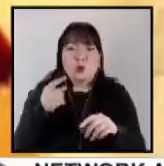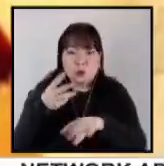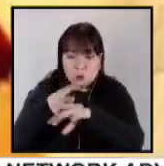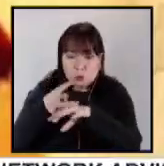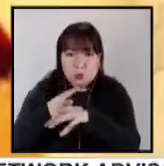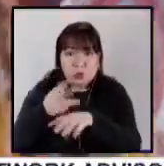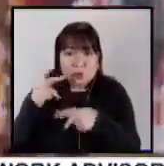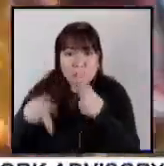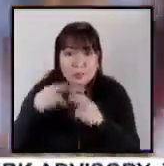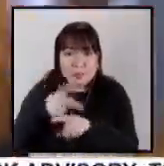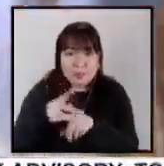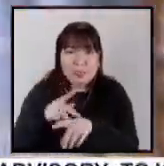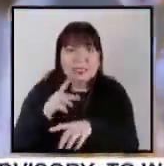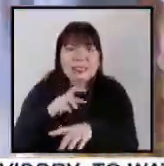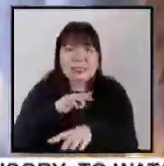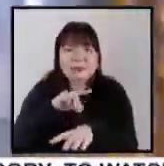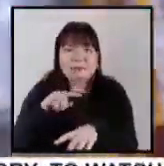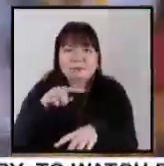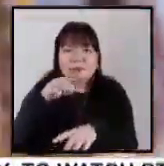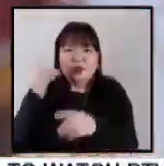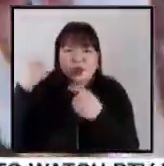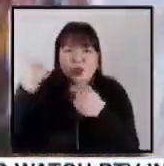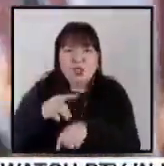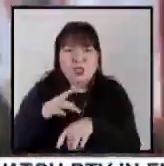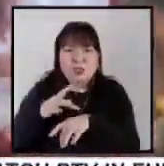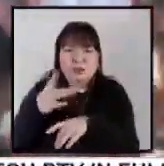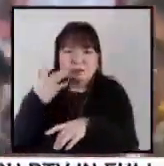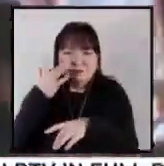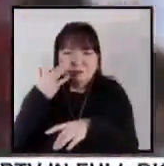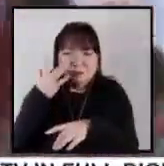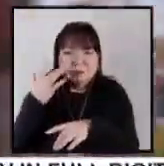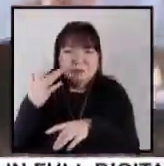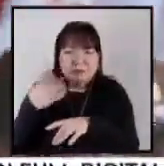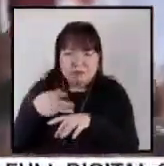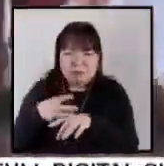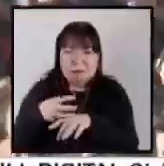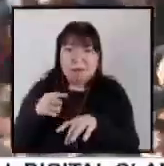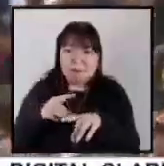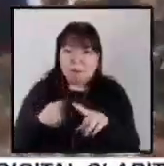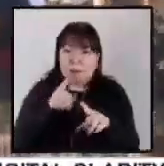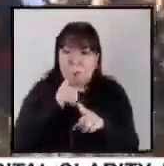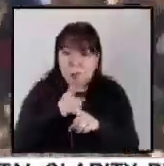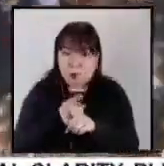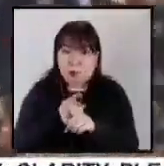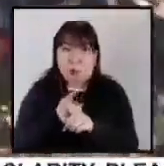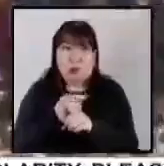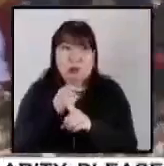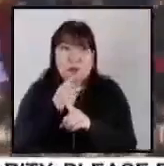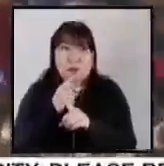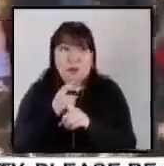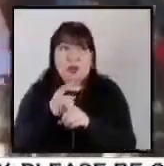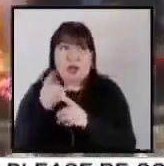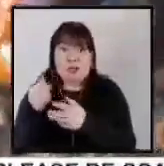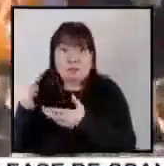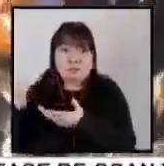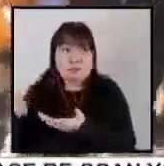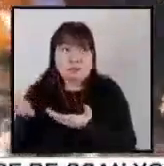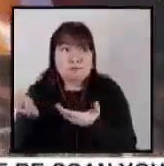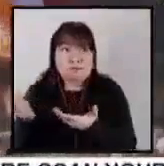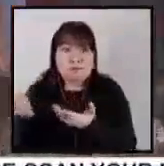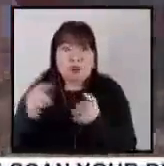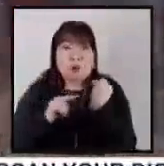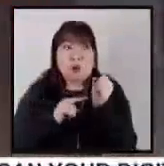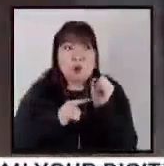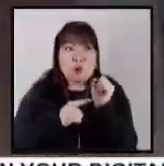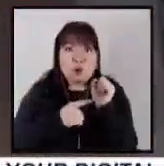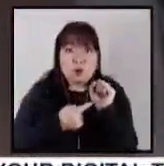mabuo. Pero alam ba ninyo na ang orihinal na katawan lamang ng imahe ang ipinuprosesyon? Ang orihinal na ulo ng